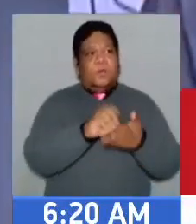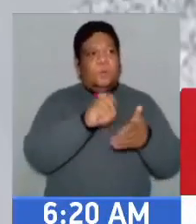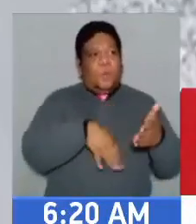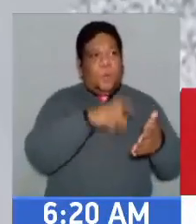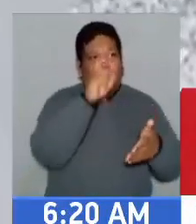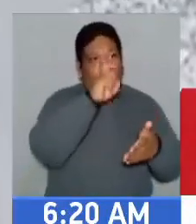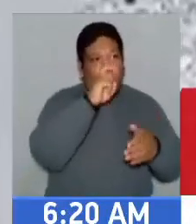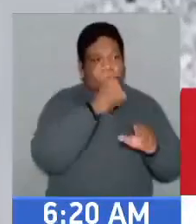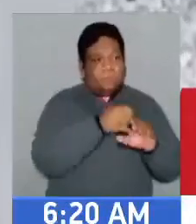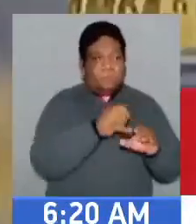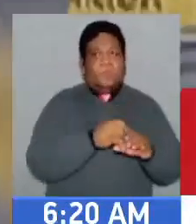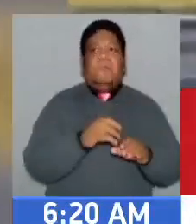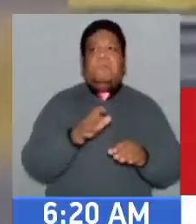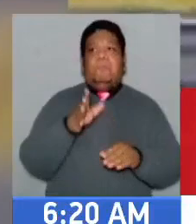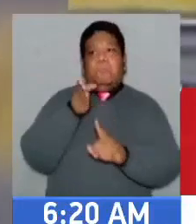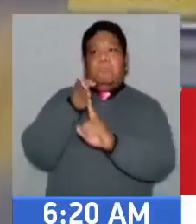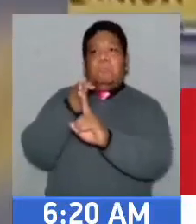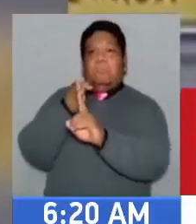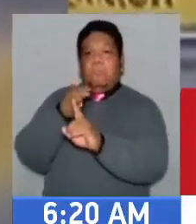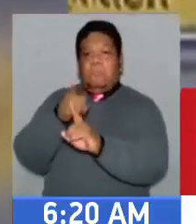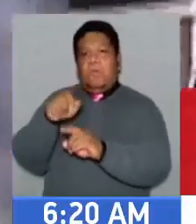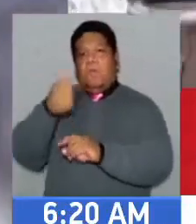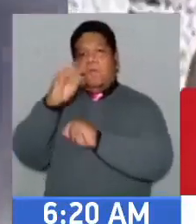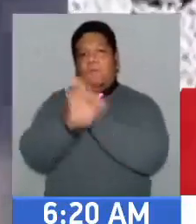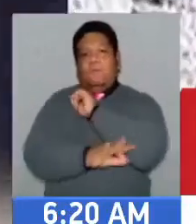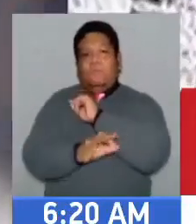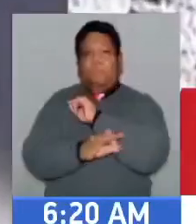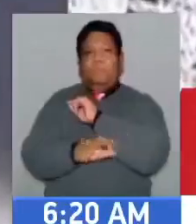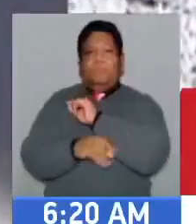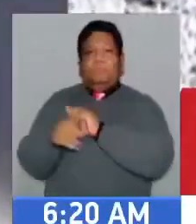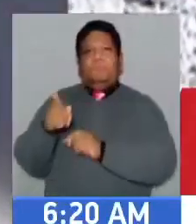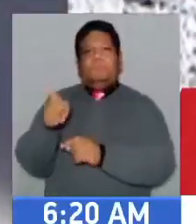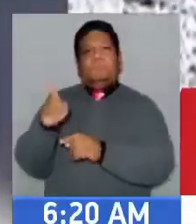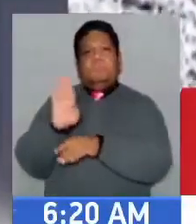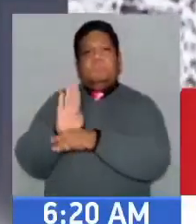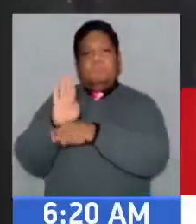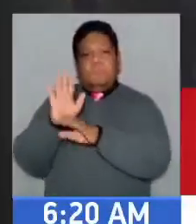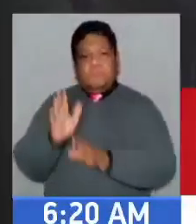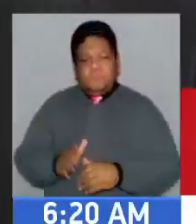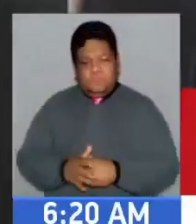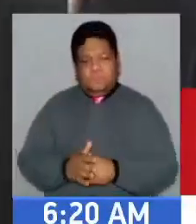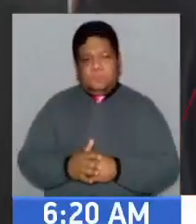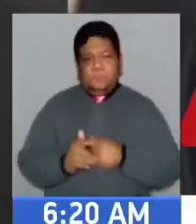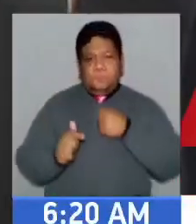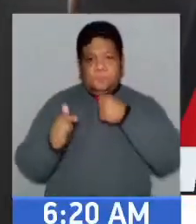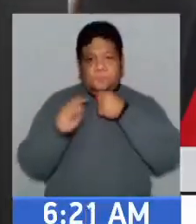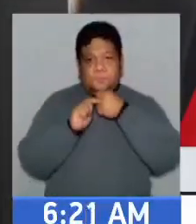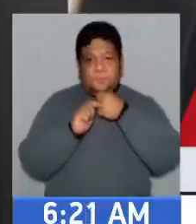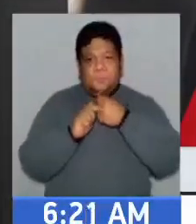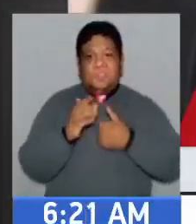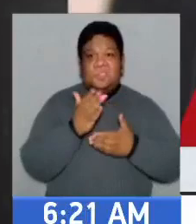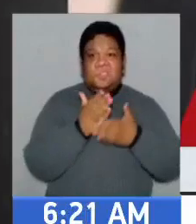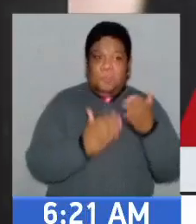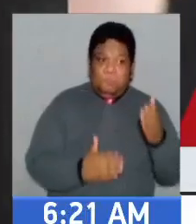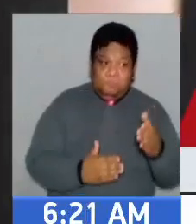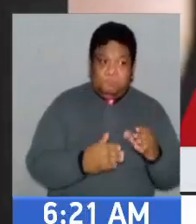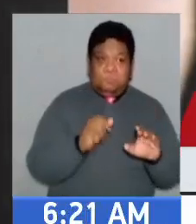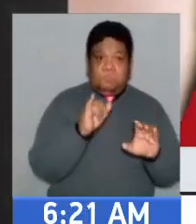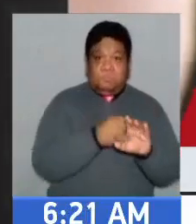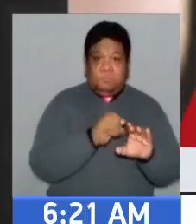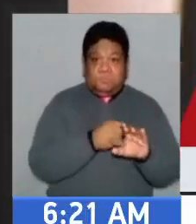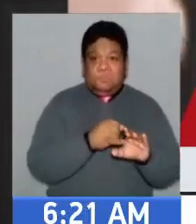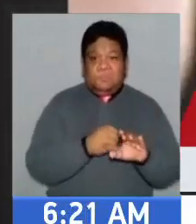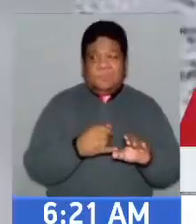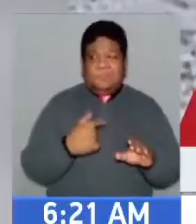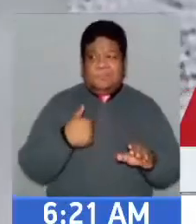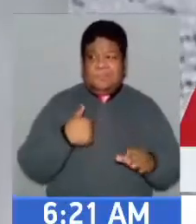ating bayan. Kung ang iba ay Tigil Pasada, may ilan na piniling bumiyahe. Ay, magkakasyokos kami. Tsaka ano, kakainin namin ngayon maghapon